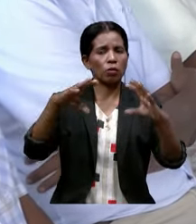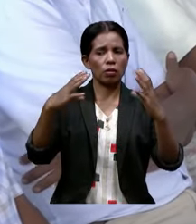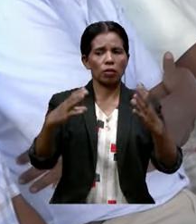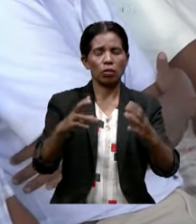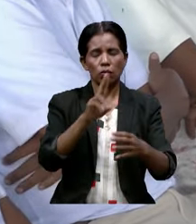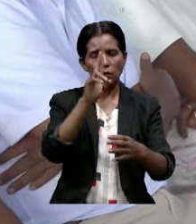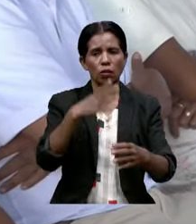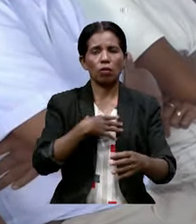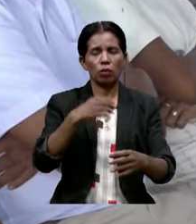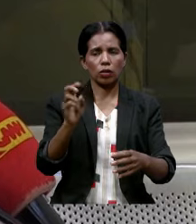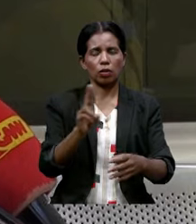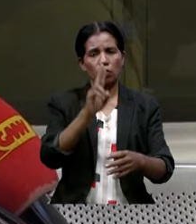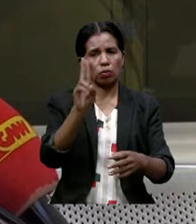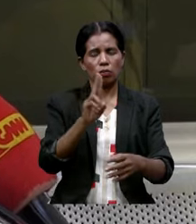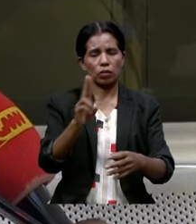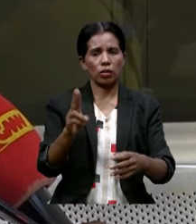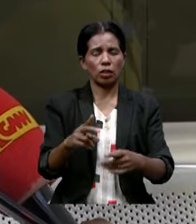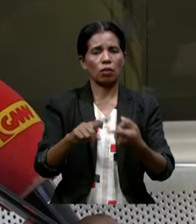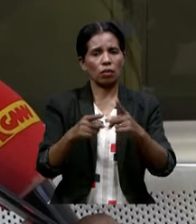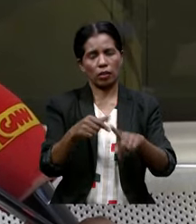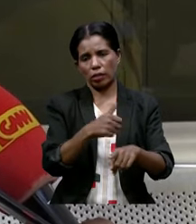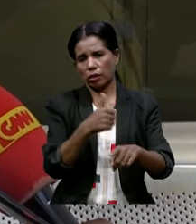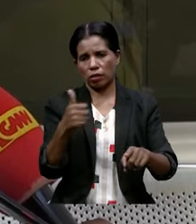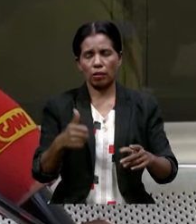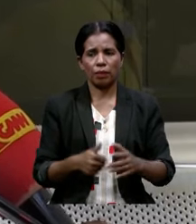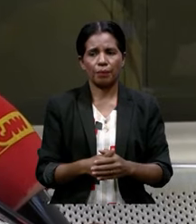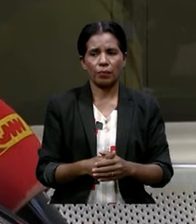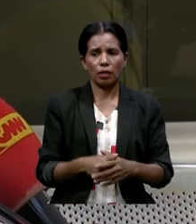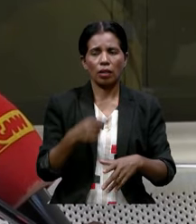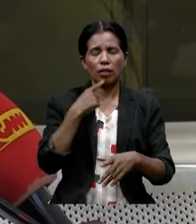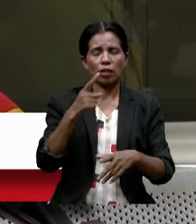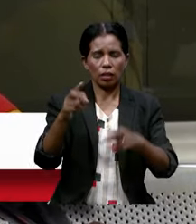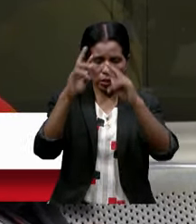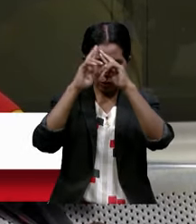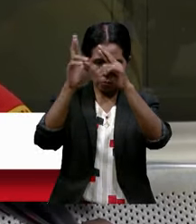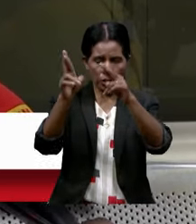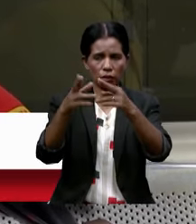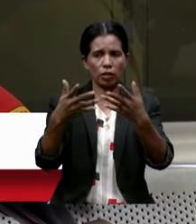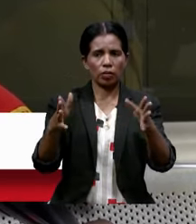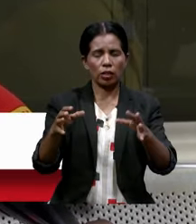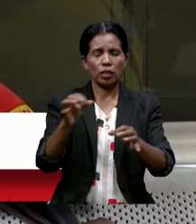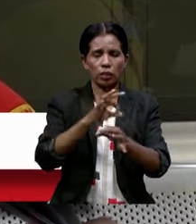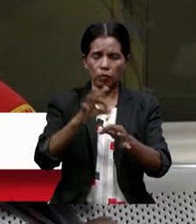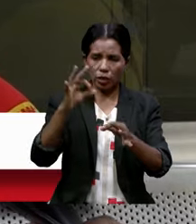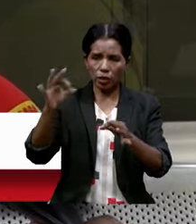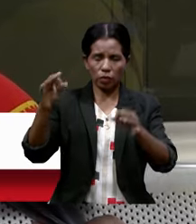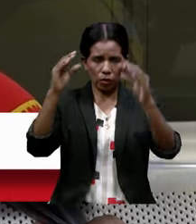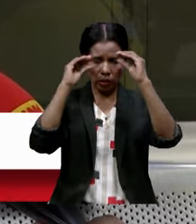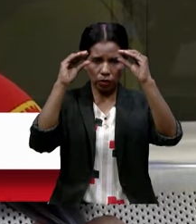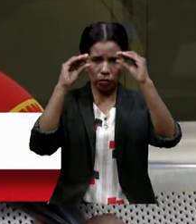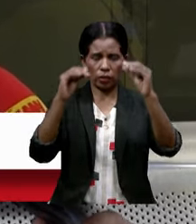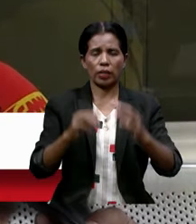aprovita malu. Iha moral ini abe, definisam be pada kuane di hate, espiritu de dedikasam. Espiritu de